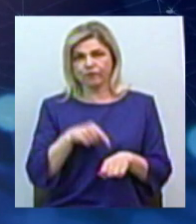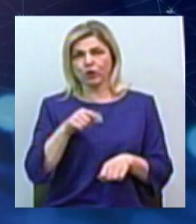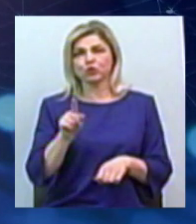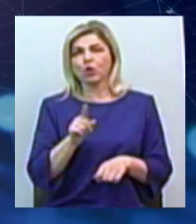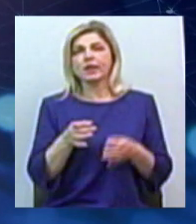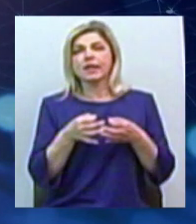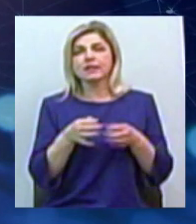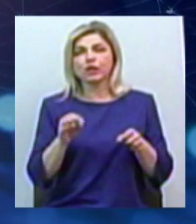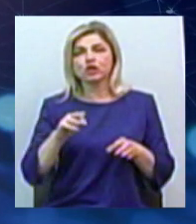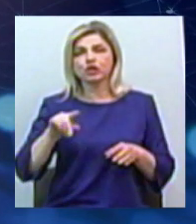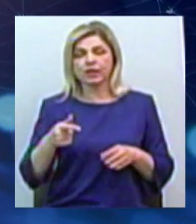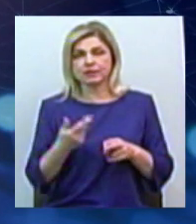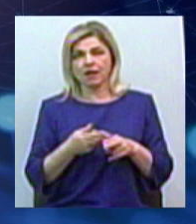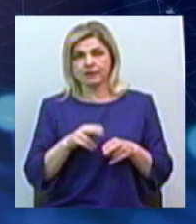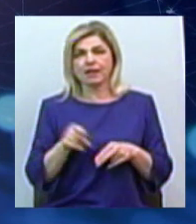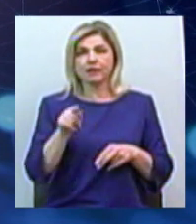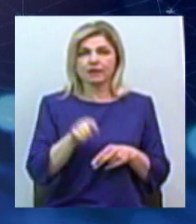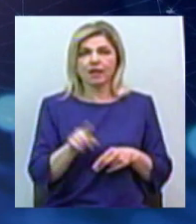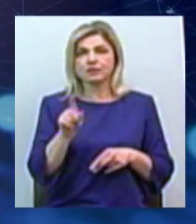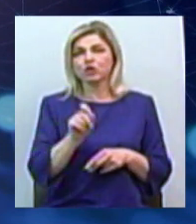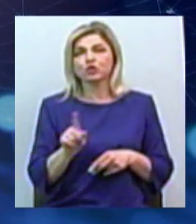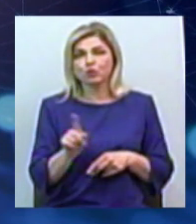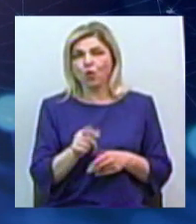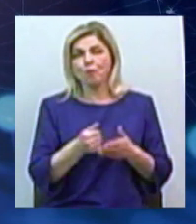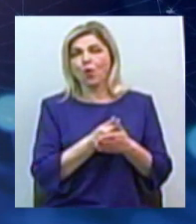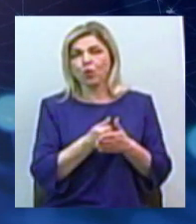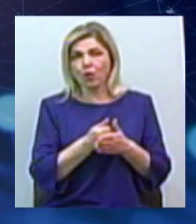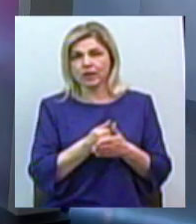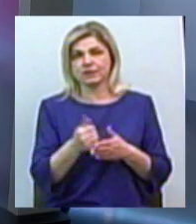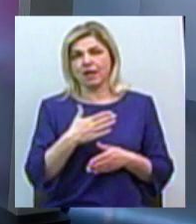це дійсно це те, за що боролися наші